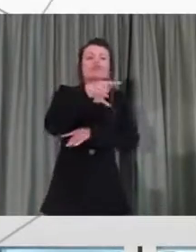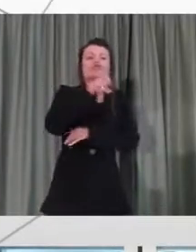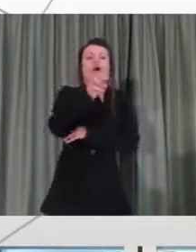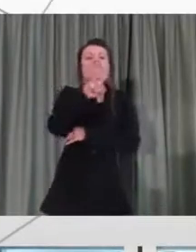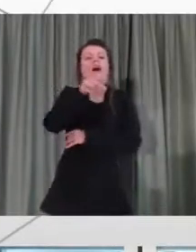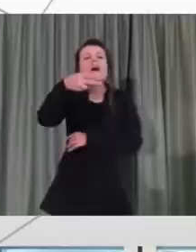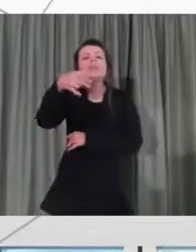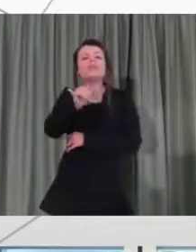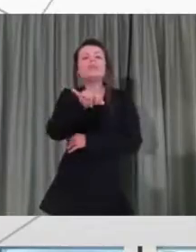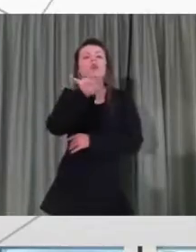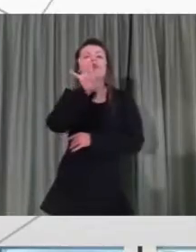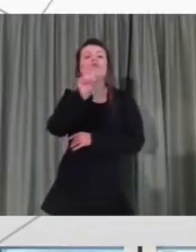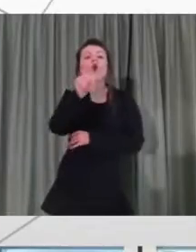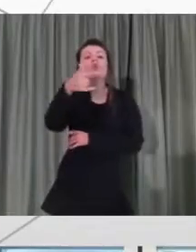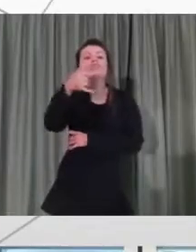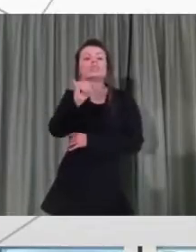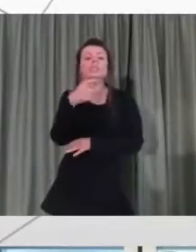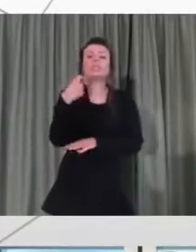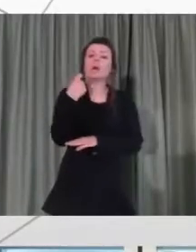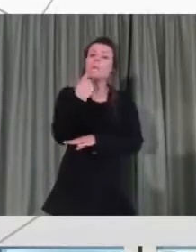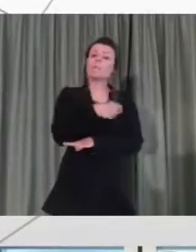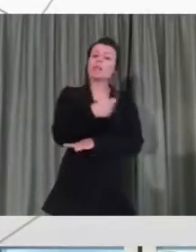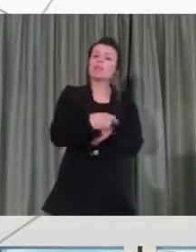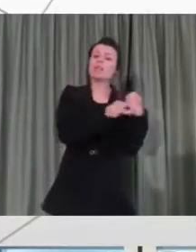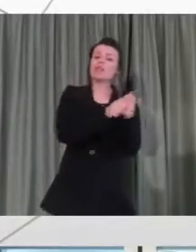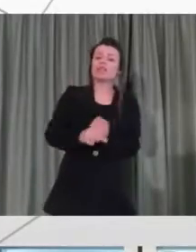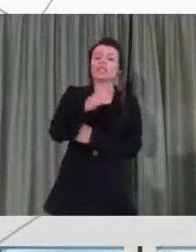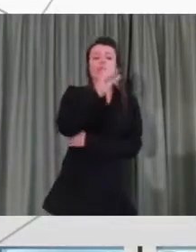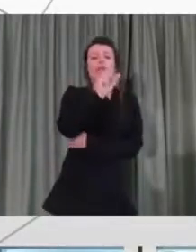presidente della Fondazione Cariplo. Grazie